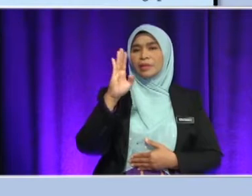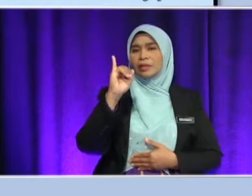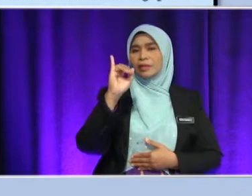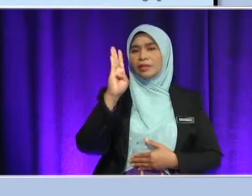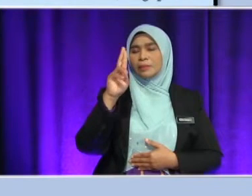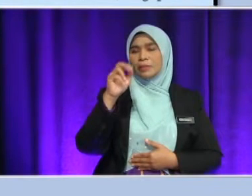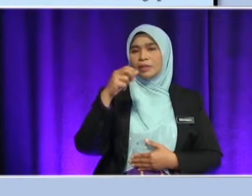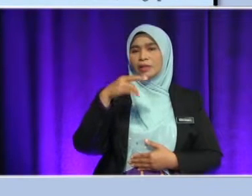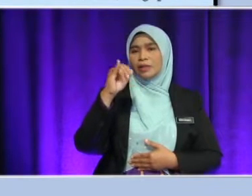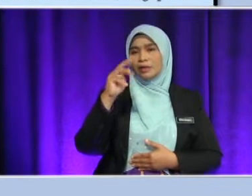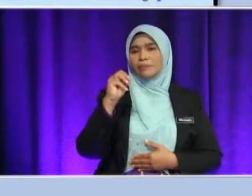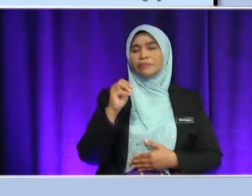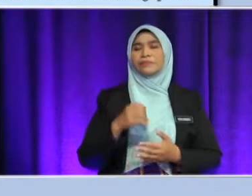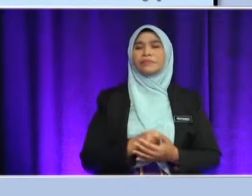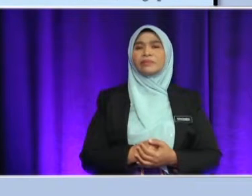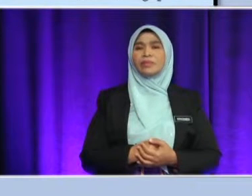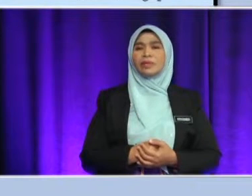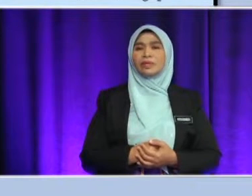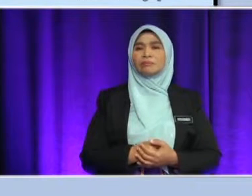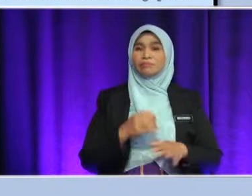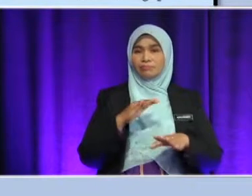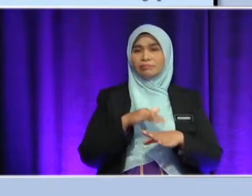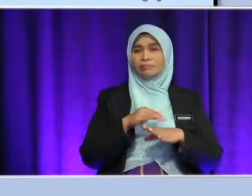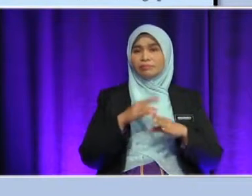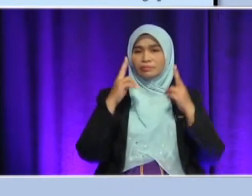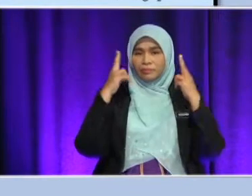akhlak karena pada Ustazah